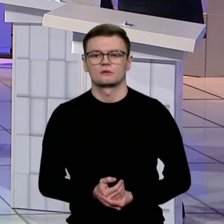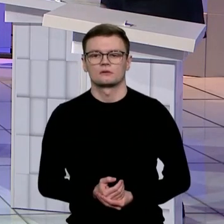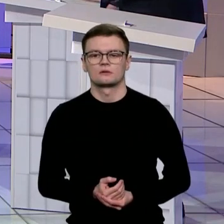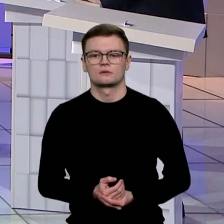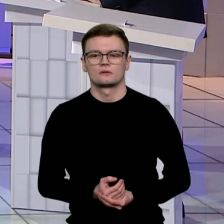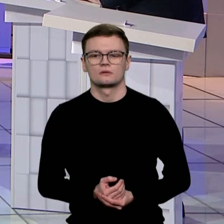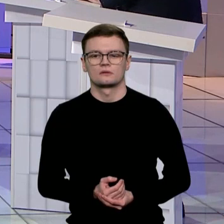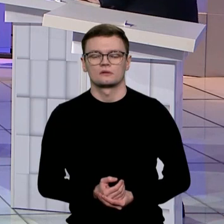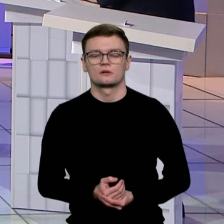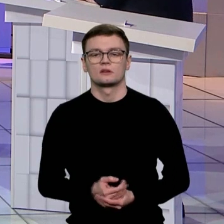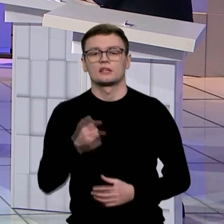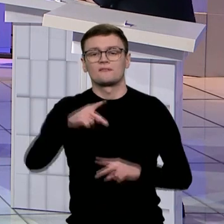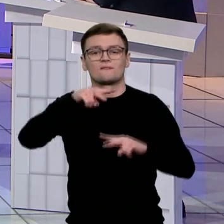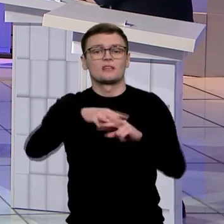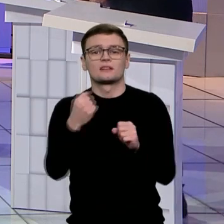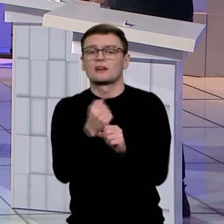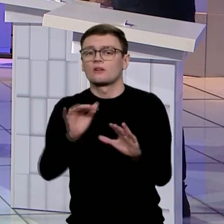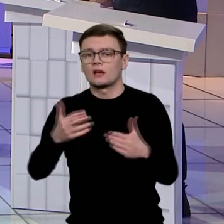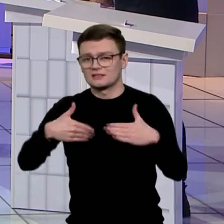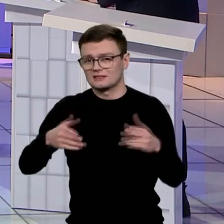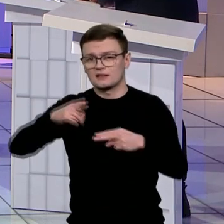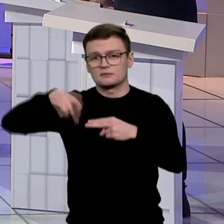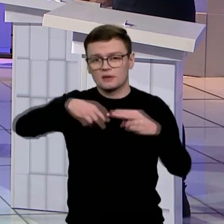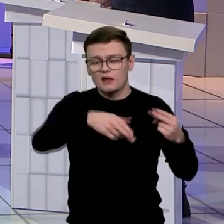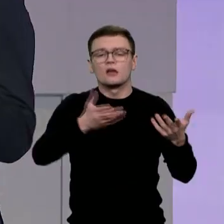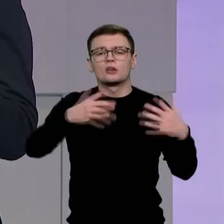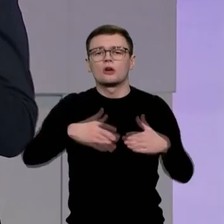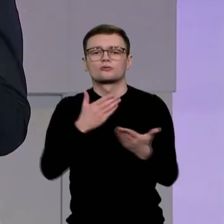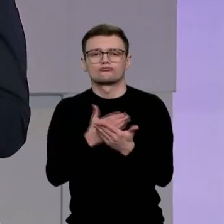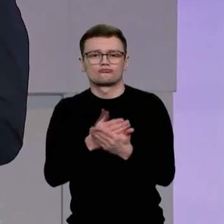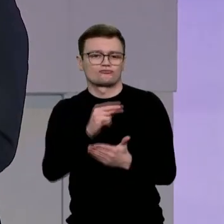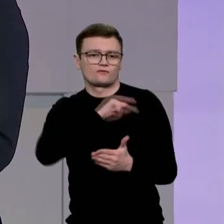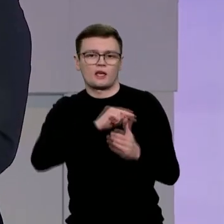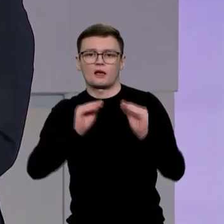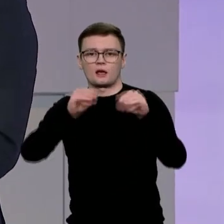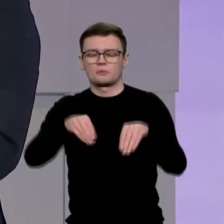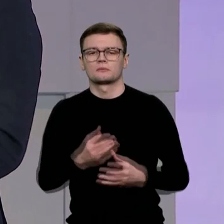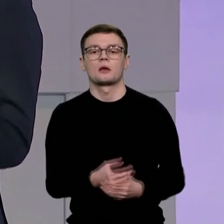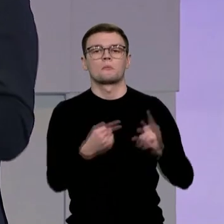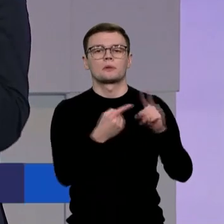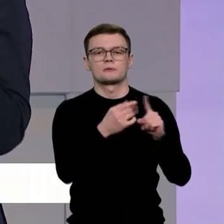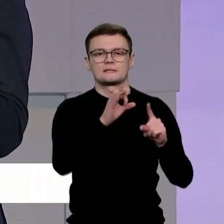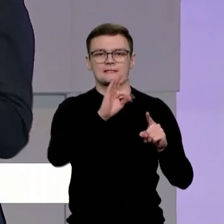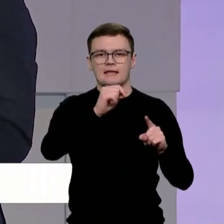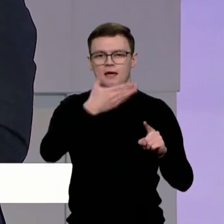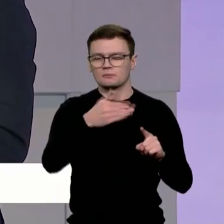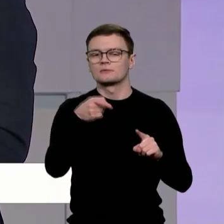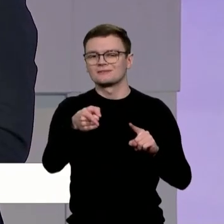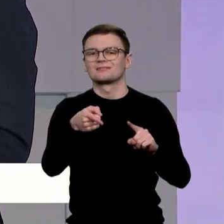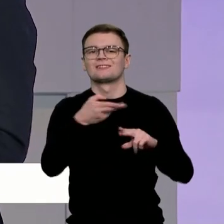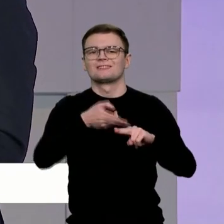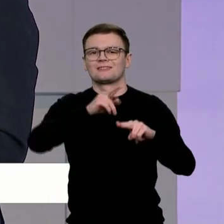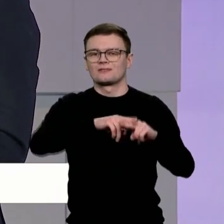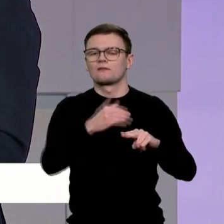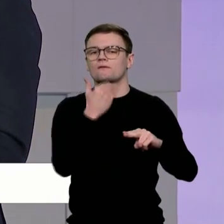vietoje yra reikalingi sisteminiai sprendimai ir jie jau yra padaryti ir veikia. Nuo stymo, jeigu pradedam nuo iki mokyklinio